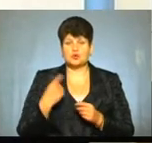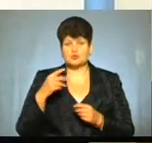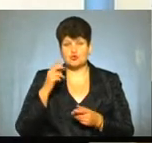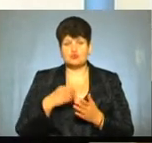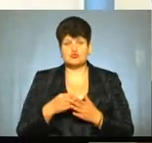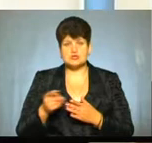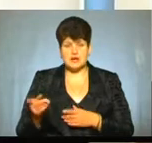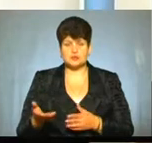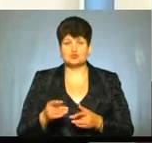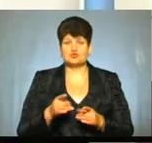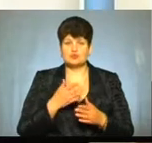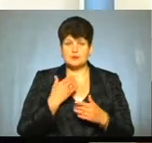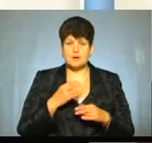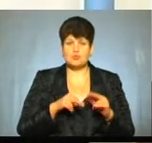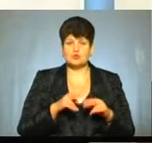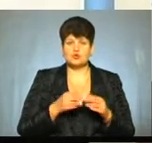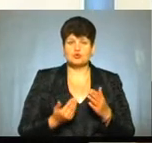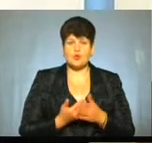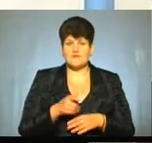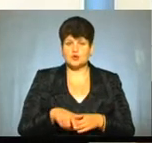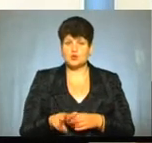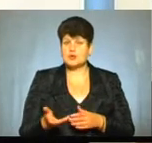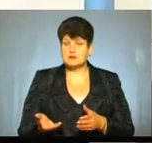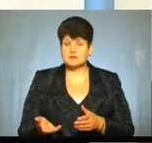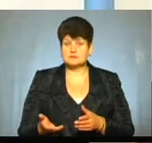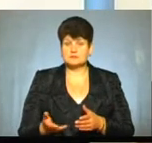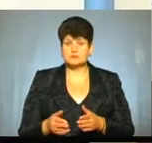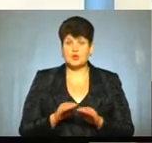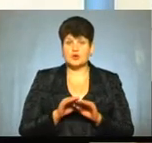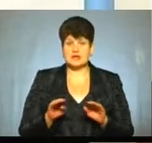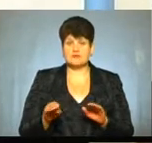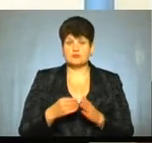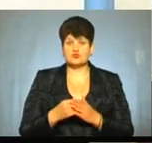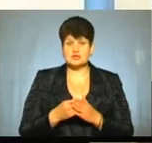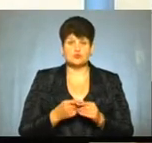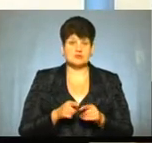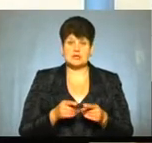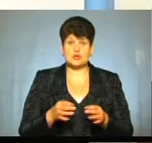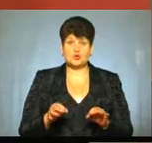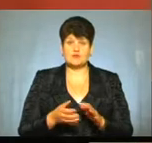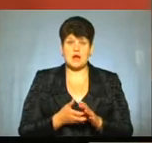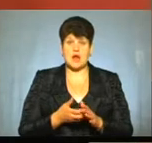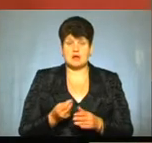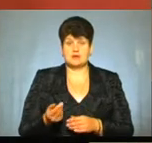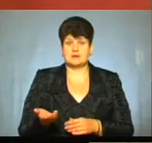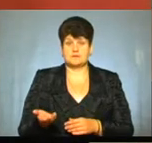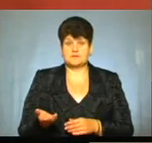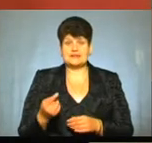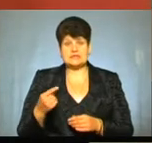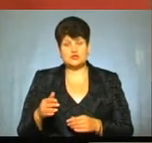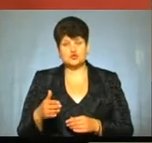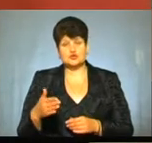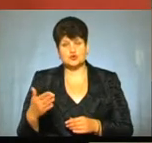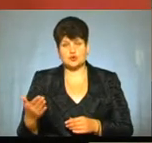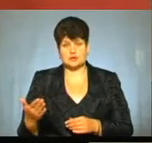бюджету, чому немає побудованих нових доріг. Тому що рівень бюджету цього не дозволяє. Так? І з